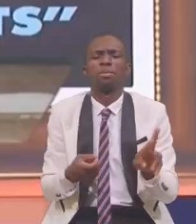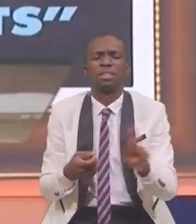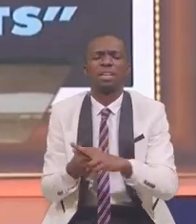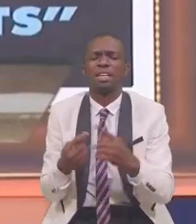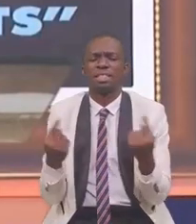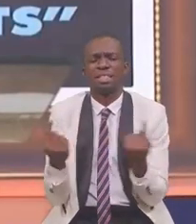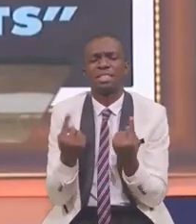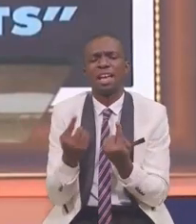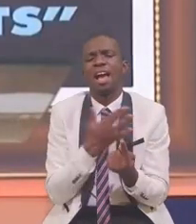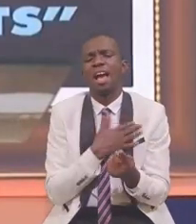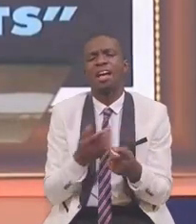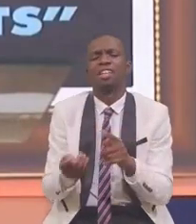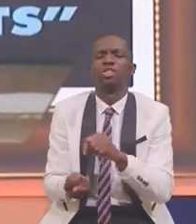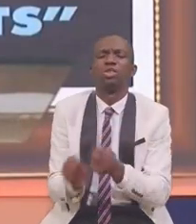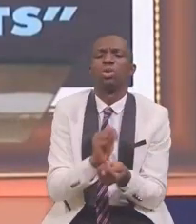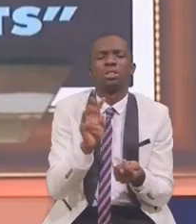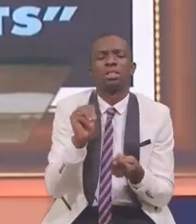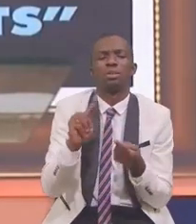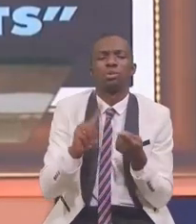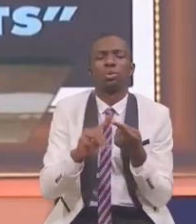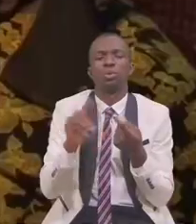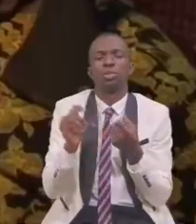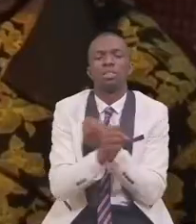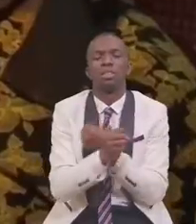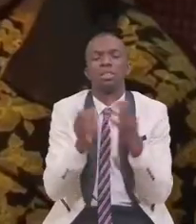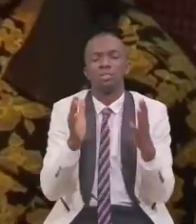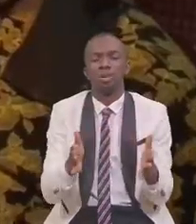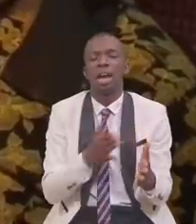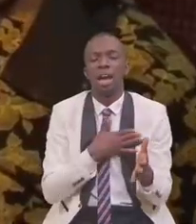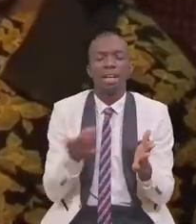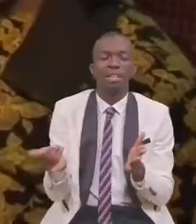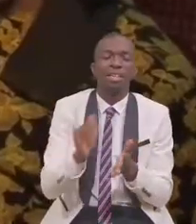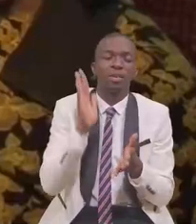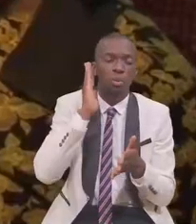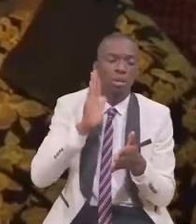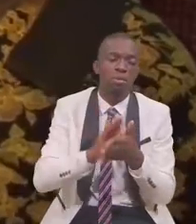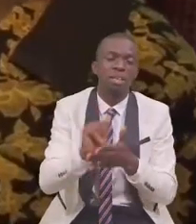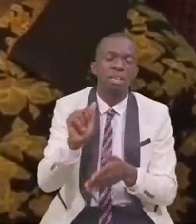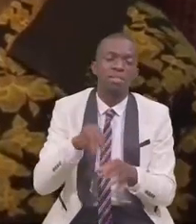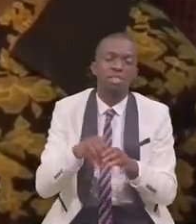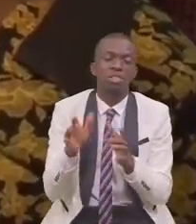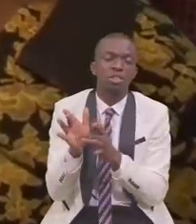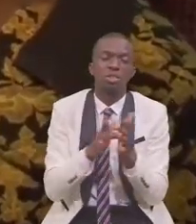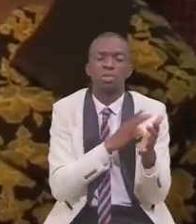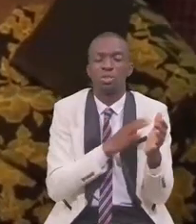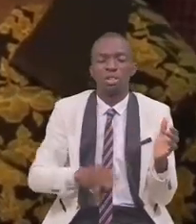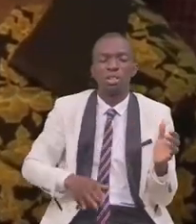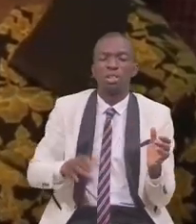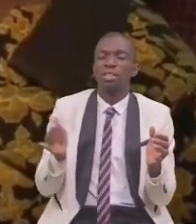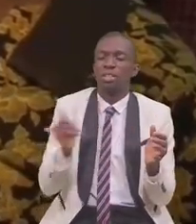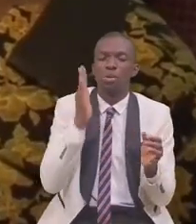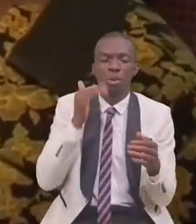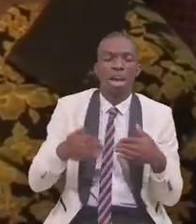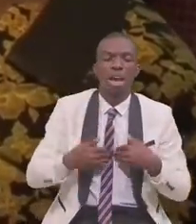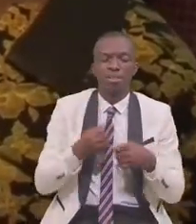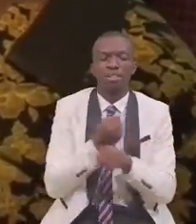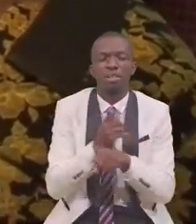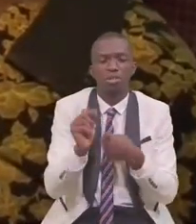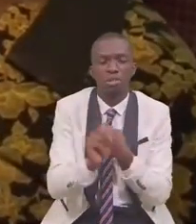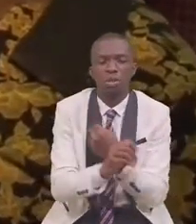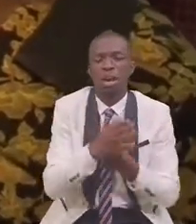et croiront au Seigneur Jésus-Christ, et puis ils auront le salut. Ils auront la vie éternelle. Comme vous irez au